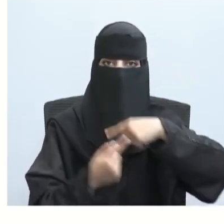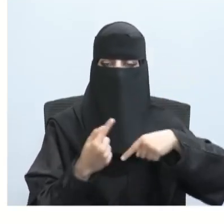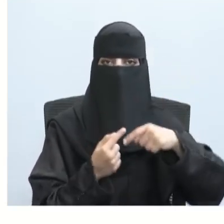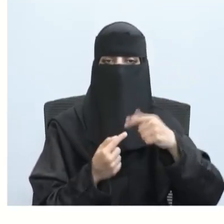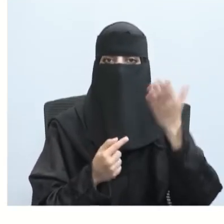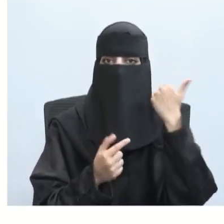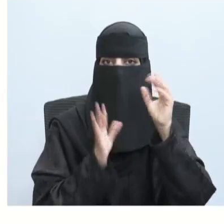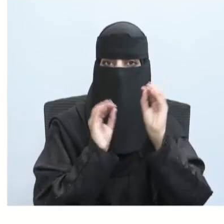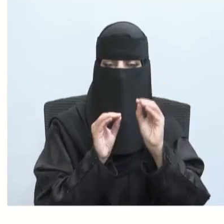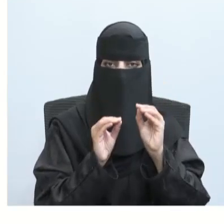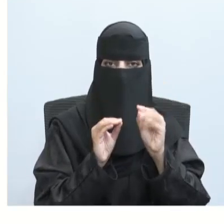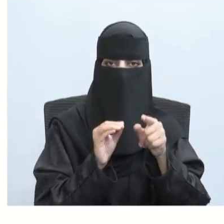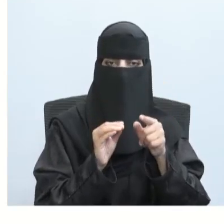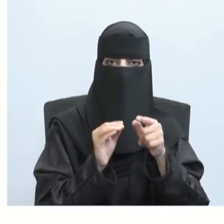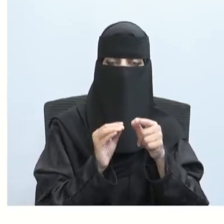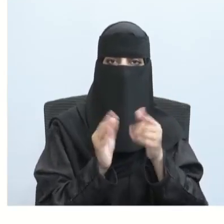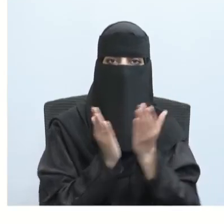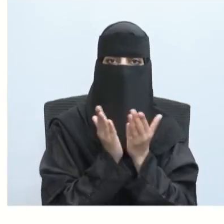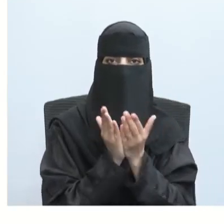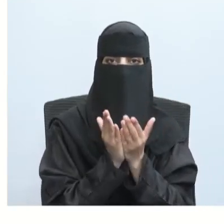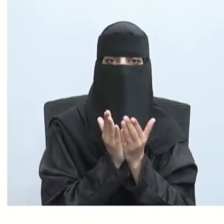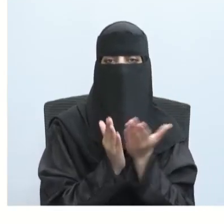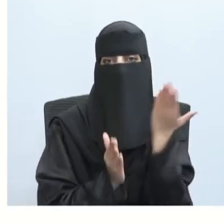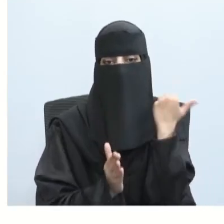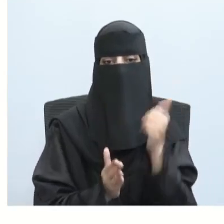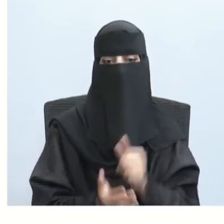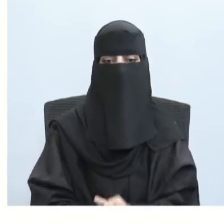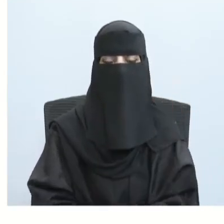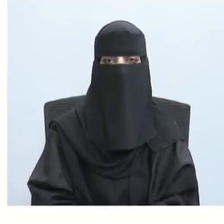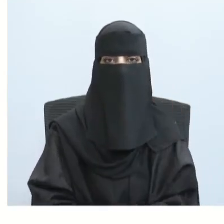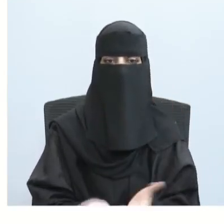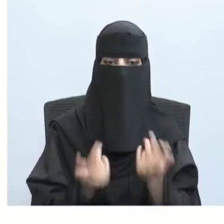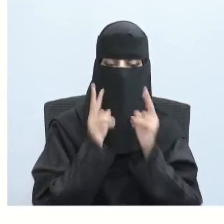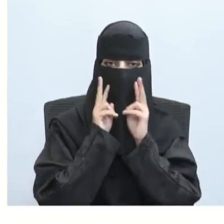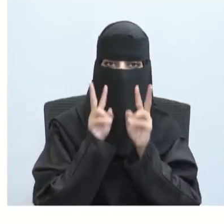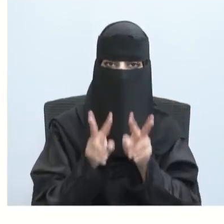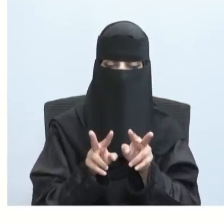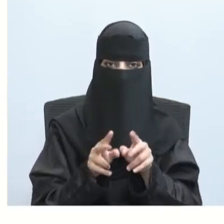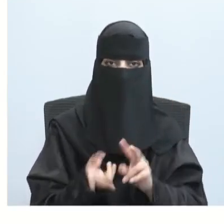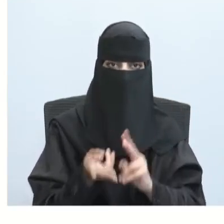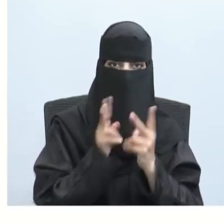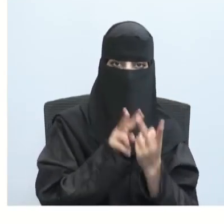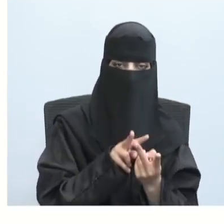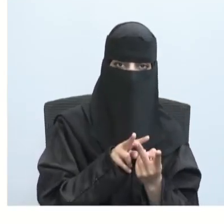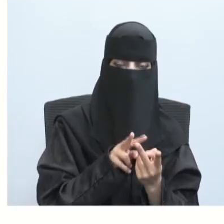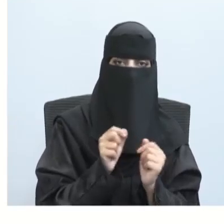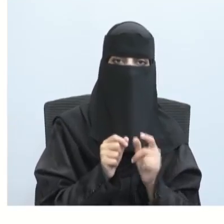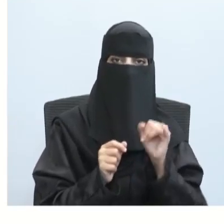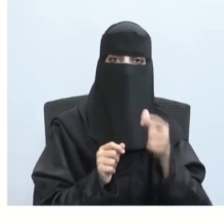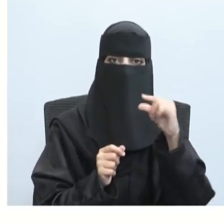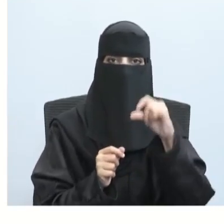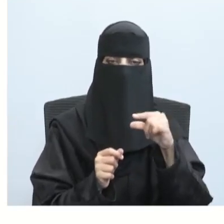تعرفنا عليها سابقا في صفوف ماضيه لاحظ تغير حاله الماء